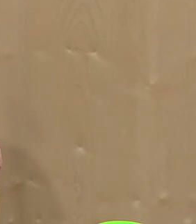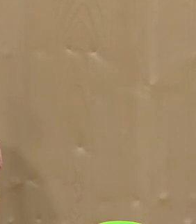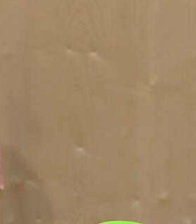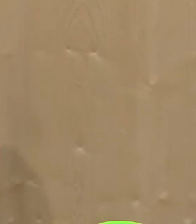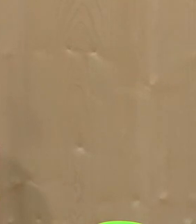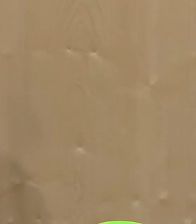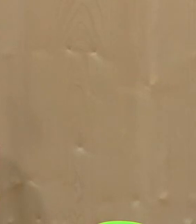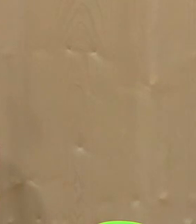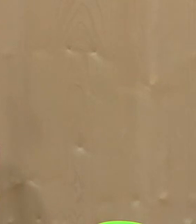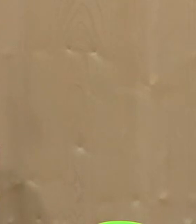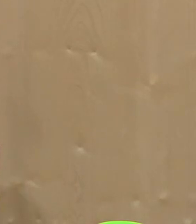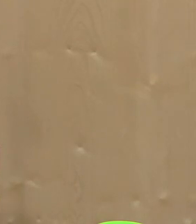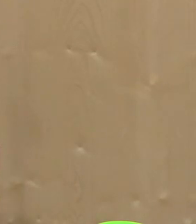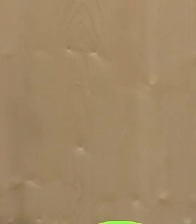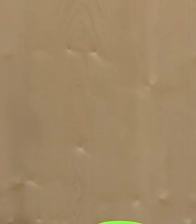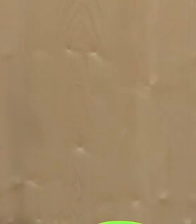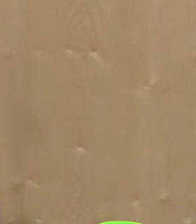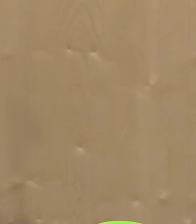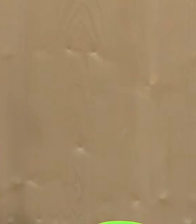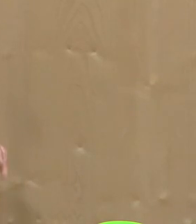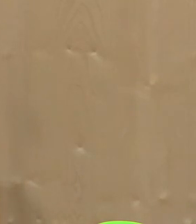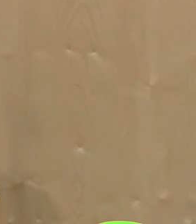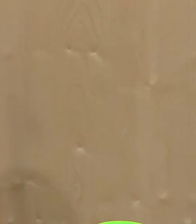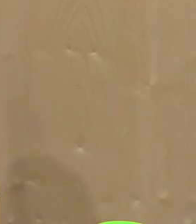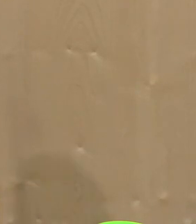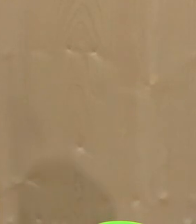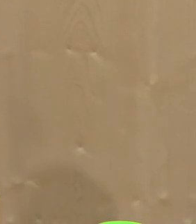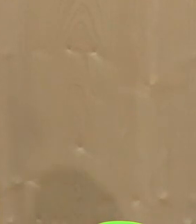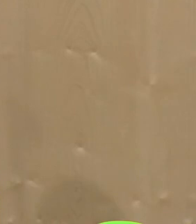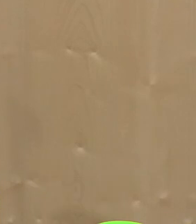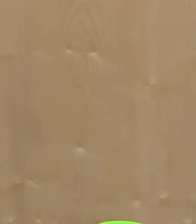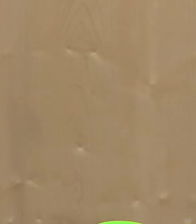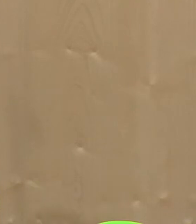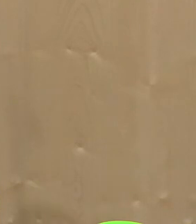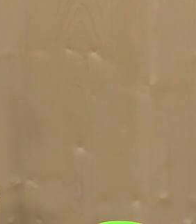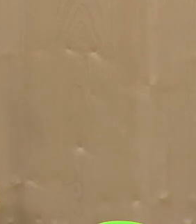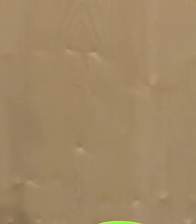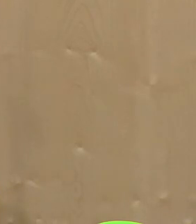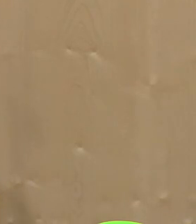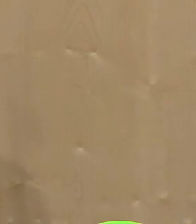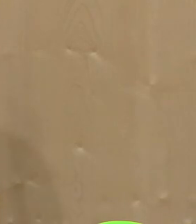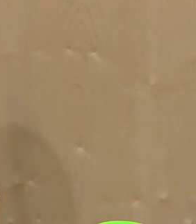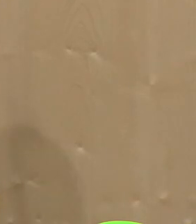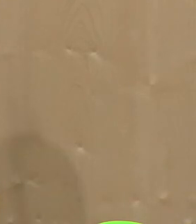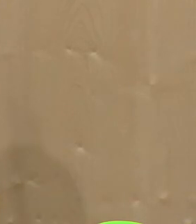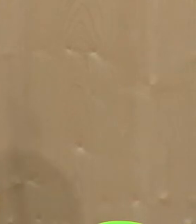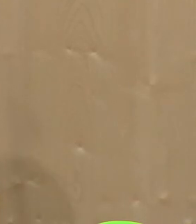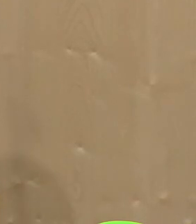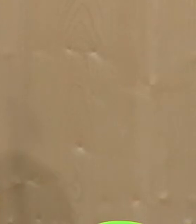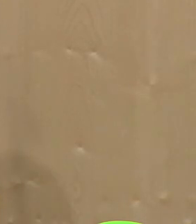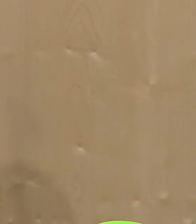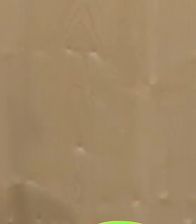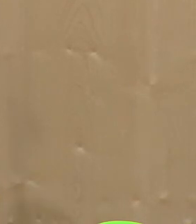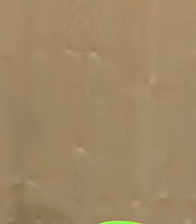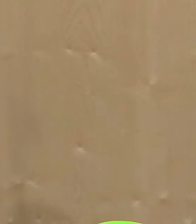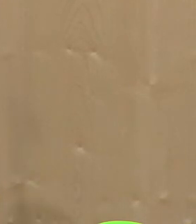runter das wäre die soforthilfe die es wirklich braucht die diesen namen verdient und das spüren die menschen